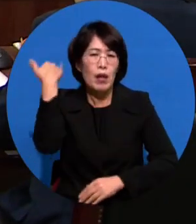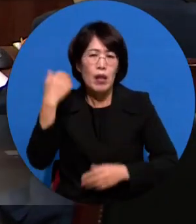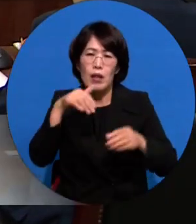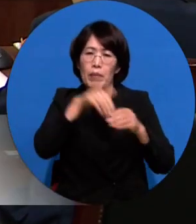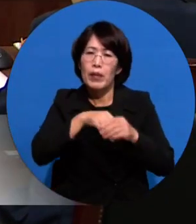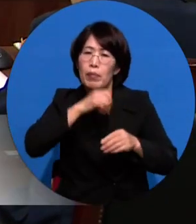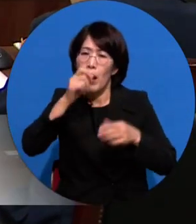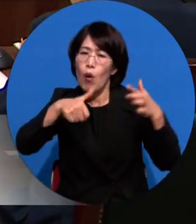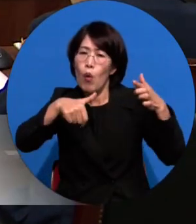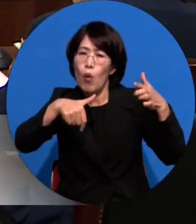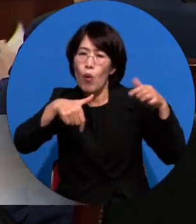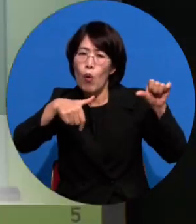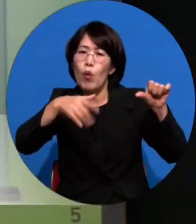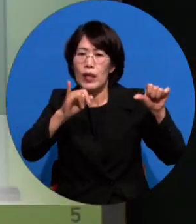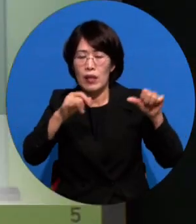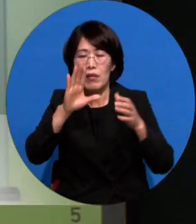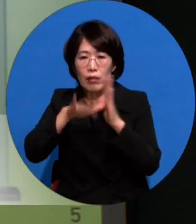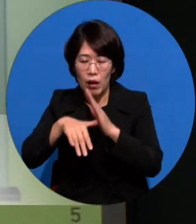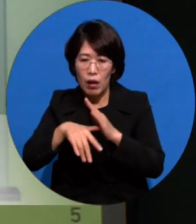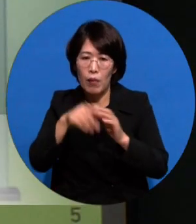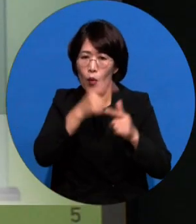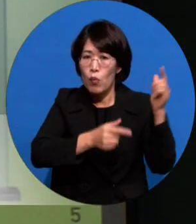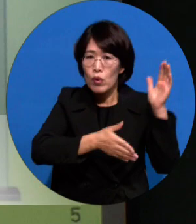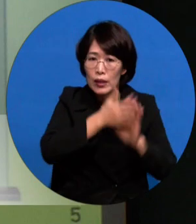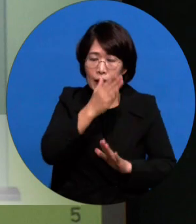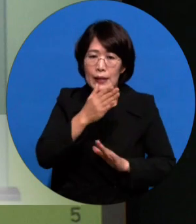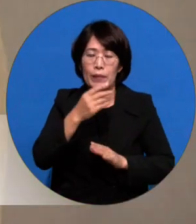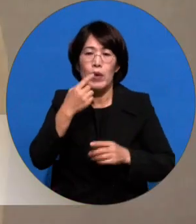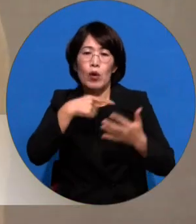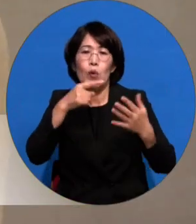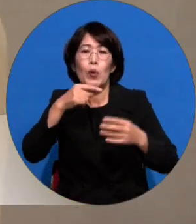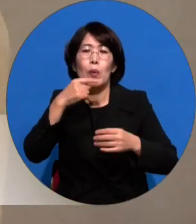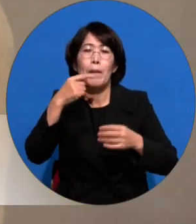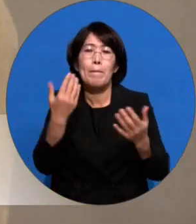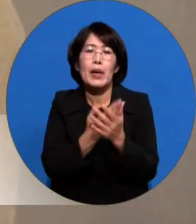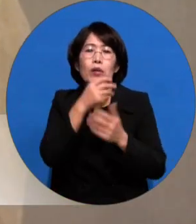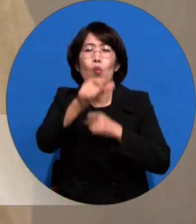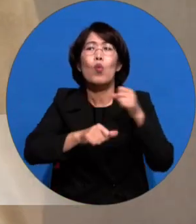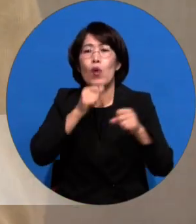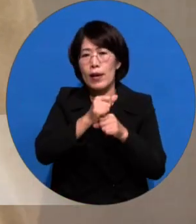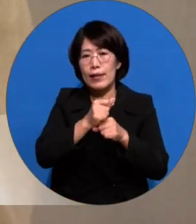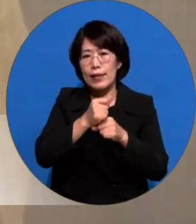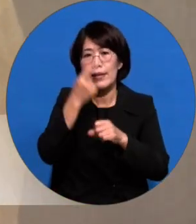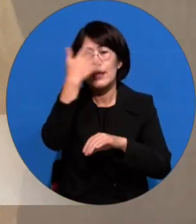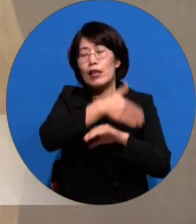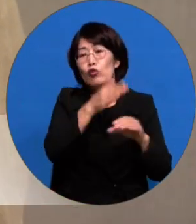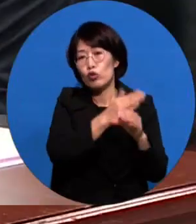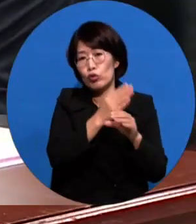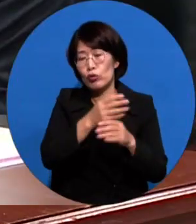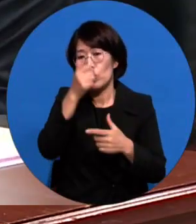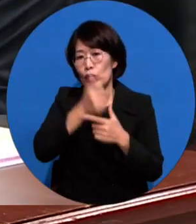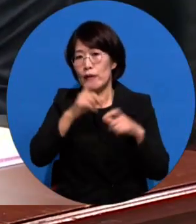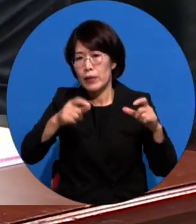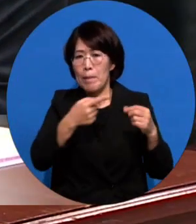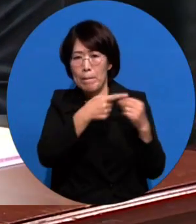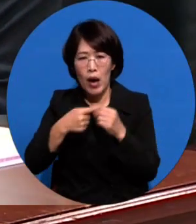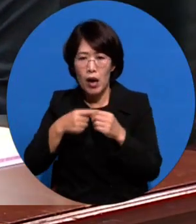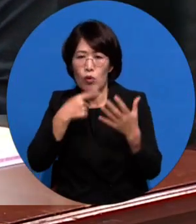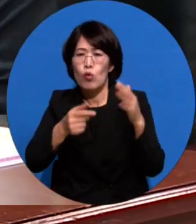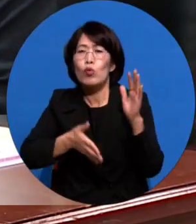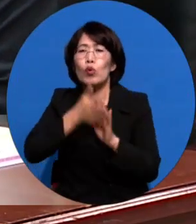민선 5기까지 목포시는 교육발전지원 5개년 계획을 적극 추진하는 등 호남 제1의